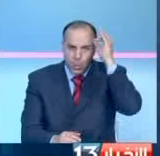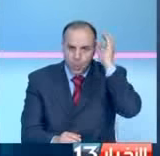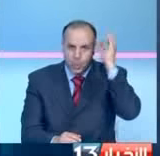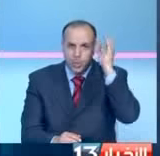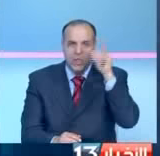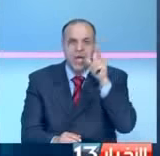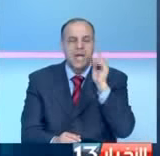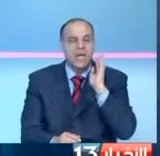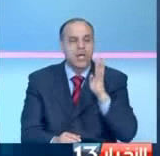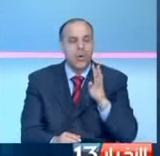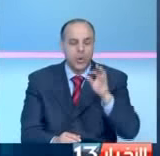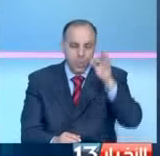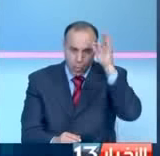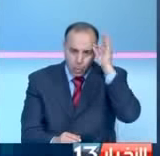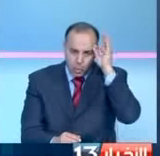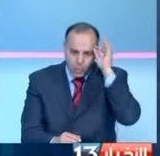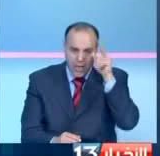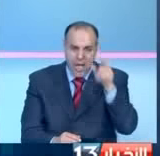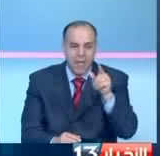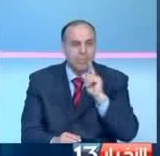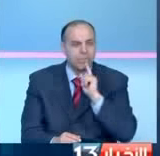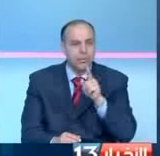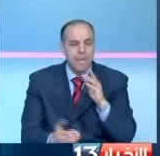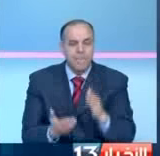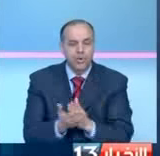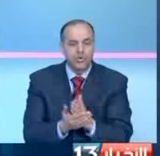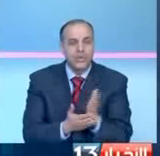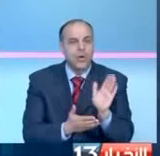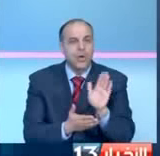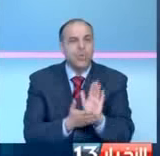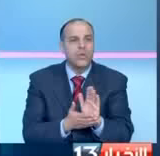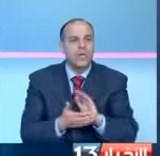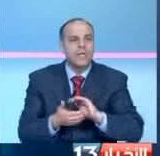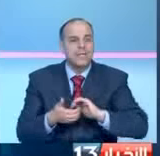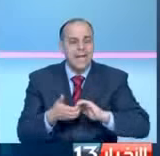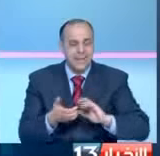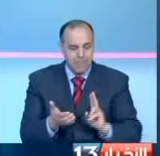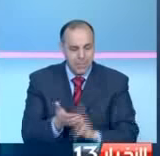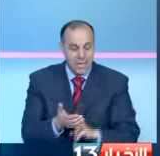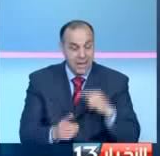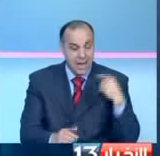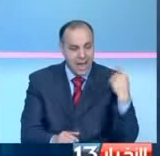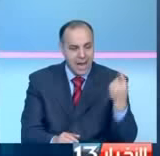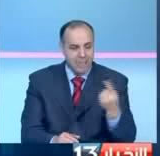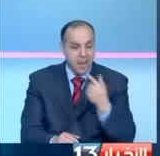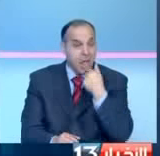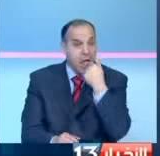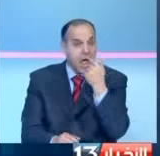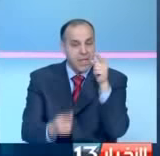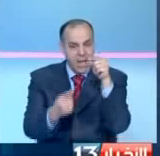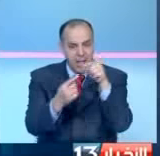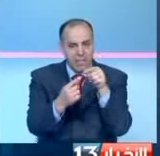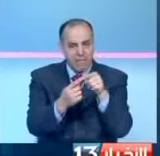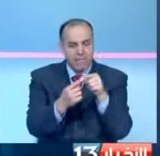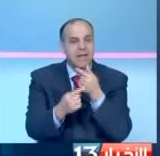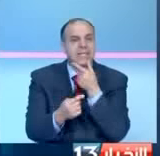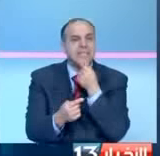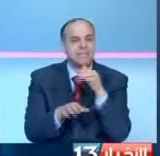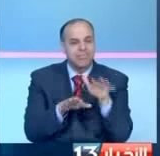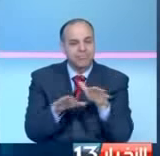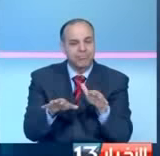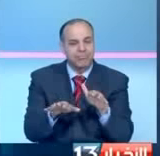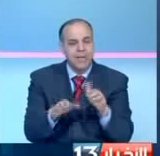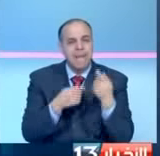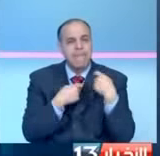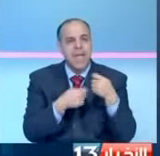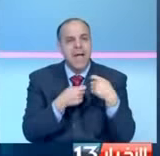التونسي خلال ندوة وطنية انطلاق تنفيذه للمشروع النموذجي للاتحاد البريدي العالمي، والذي يهدف إلى تيسير إجراءات